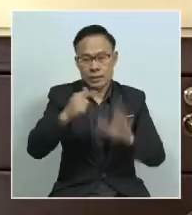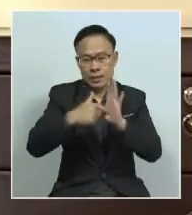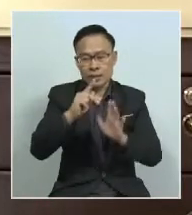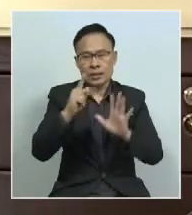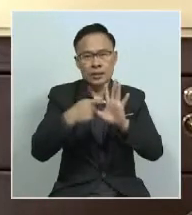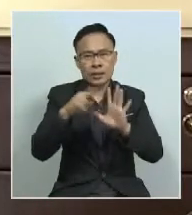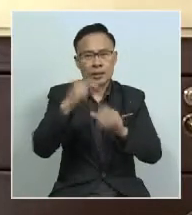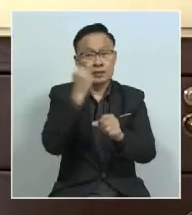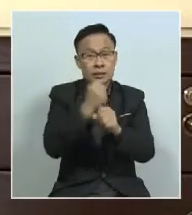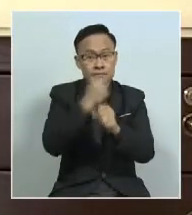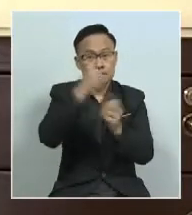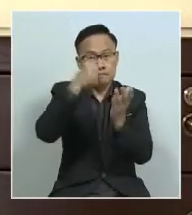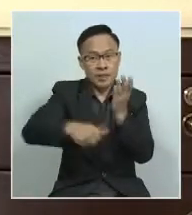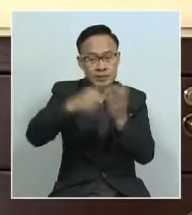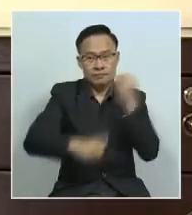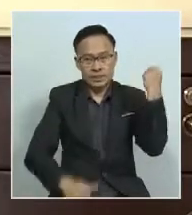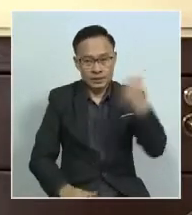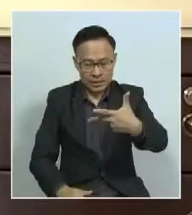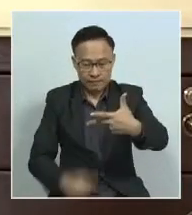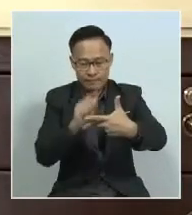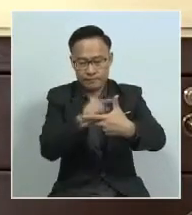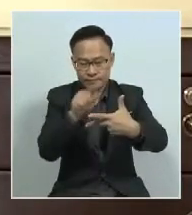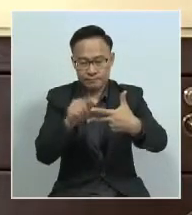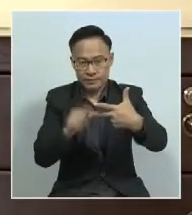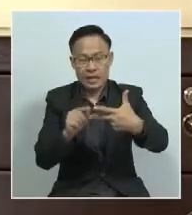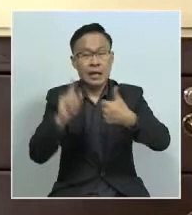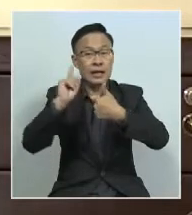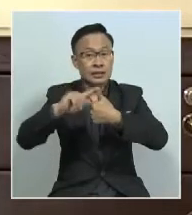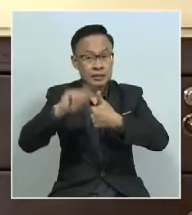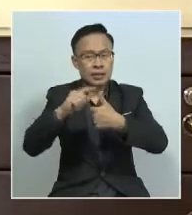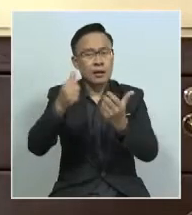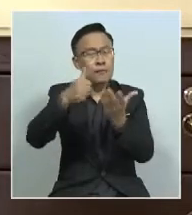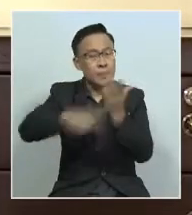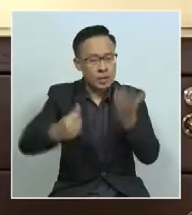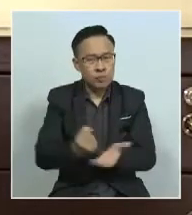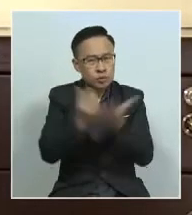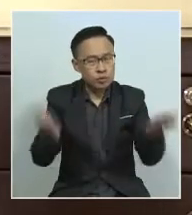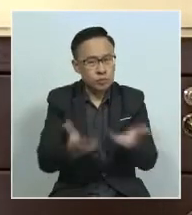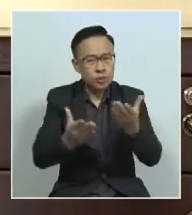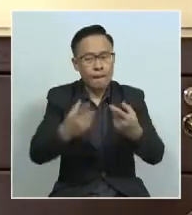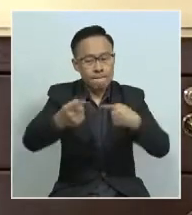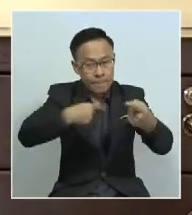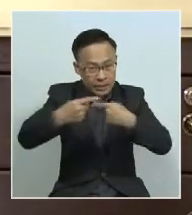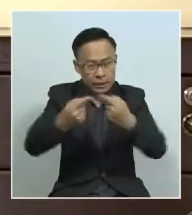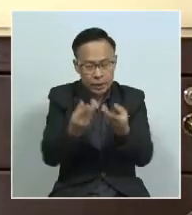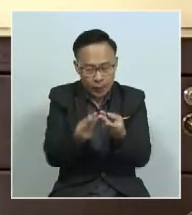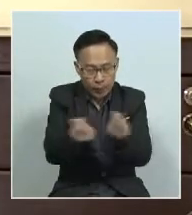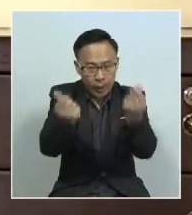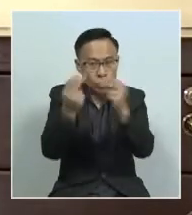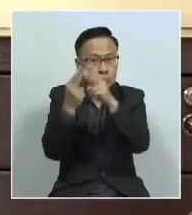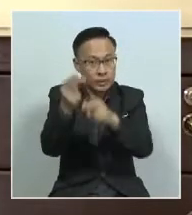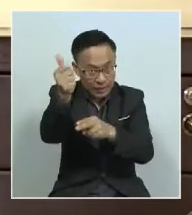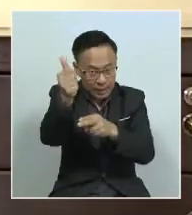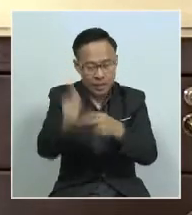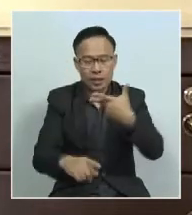3เรื่องเกี่ยวข้องกับมาตรการภาษีนะครับเรื่องแรกก็คือมาตรการภาษีเพื่อส่งเสริมบรรจุภัณฑ์พลาสติกที่ย่อยสลายได้เองนะครับเรื่องที่